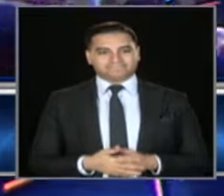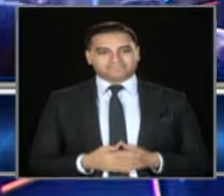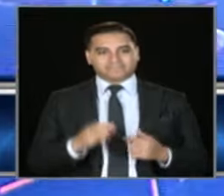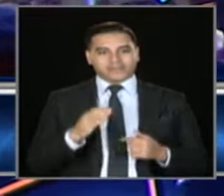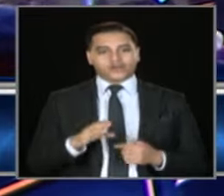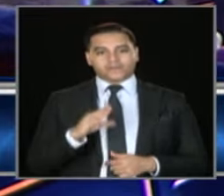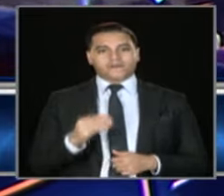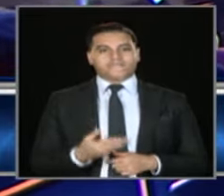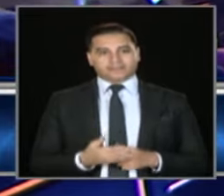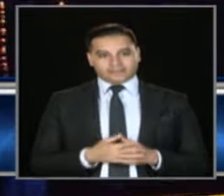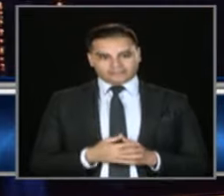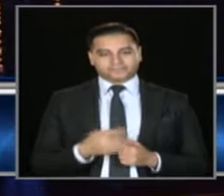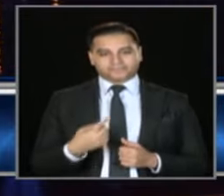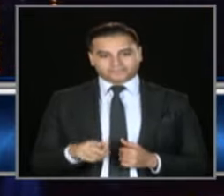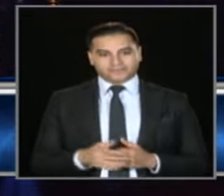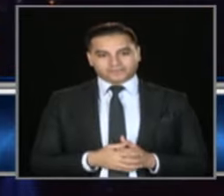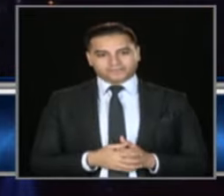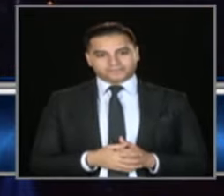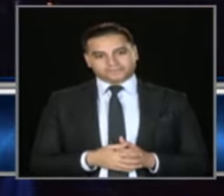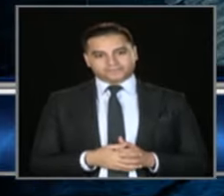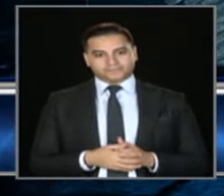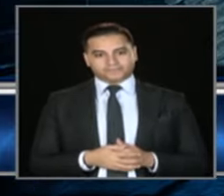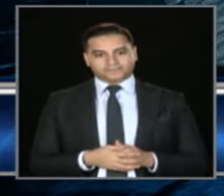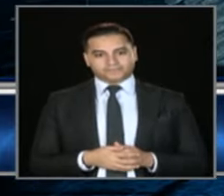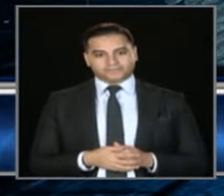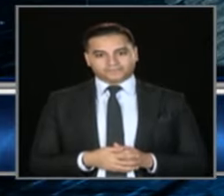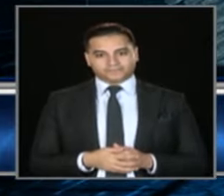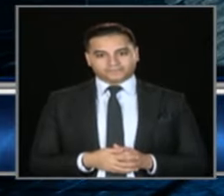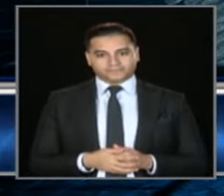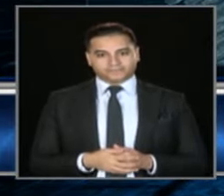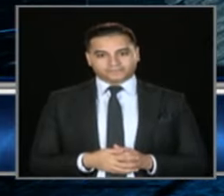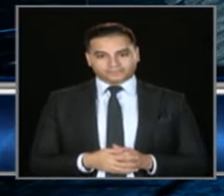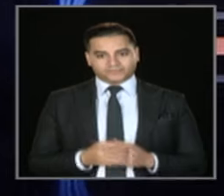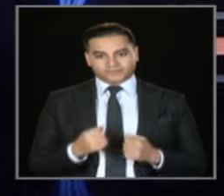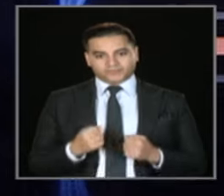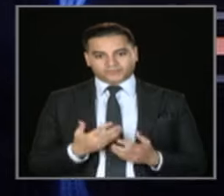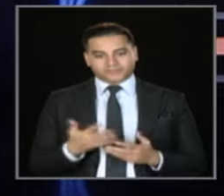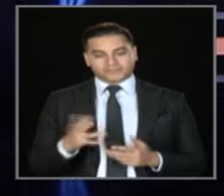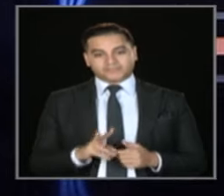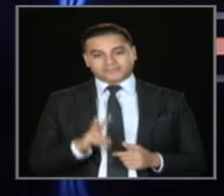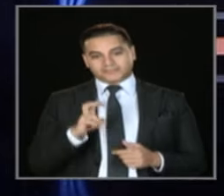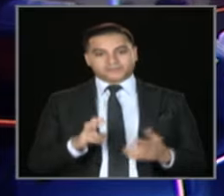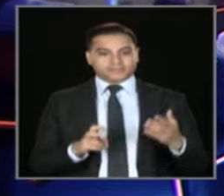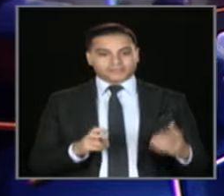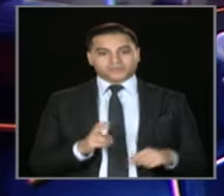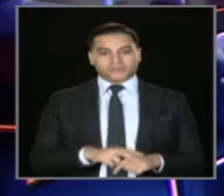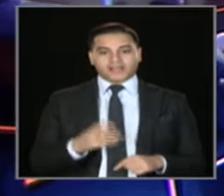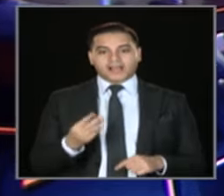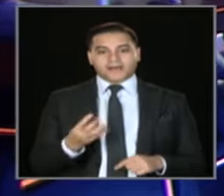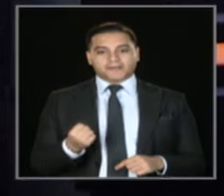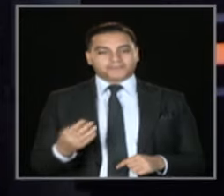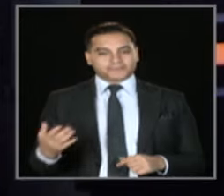جنوب أفريقيا ندى. برافو عليكي 10 نقاط. 70 رمسيس